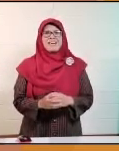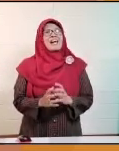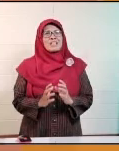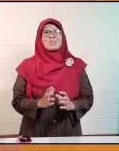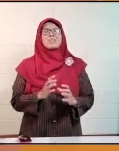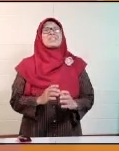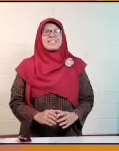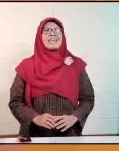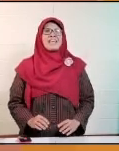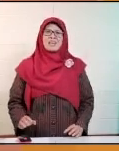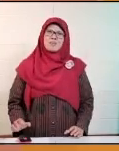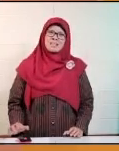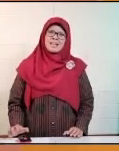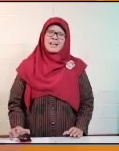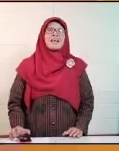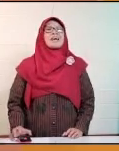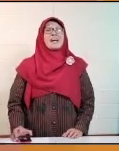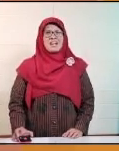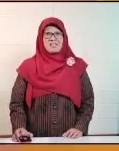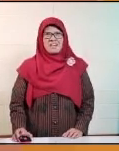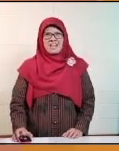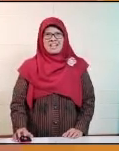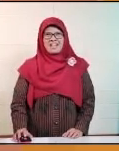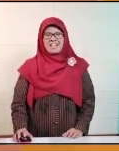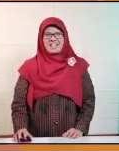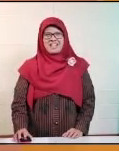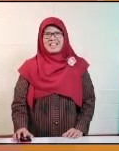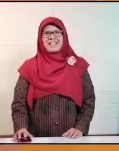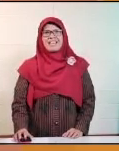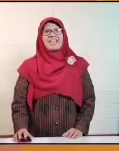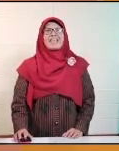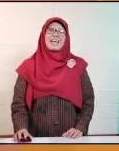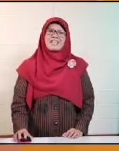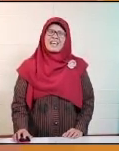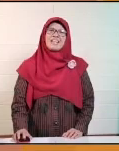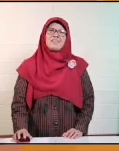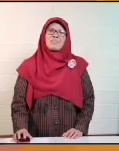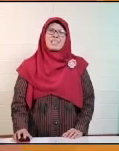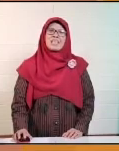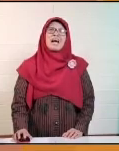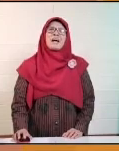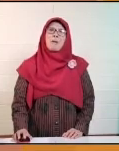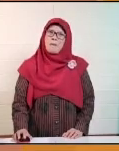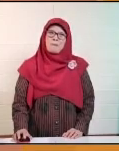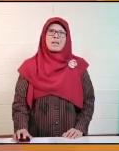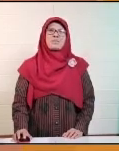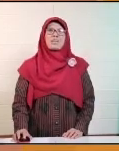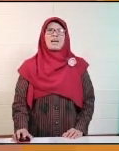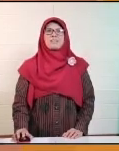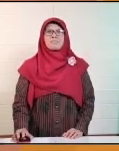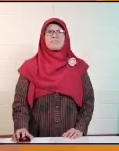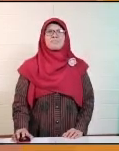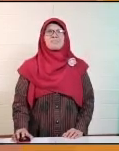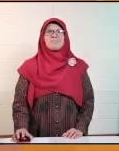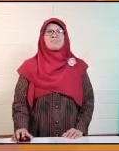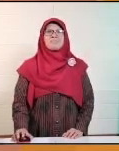Nah itu ciri dari remaja awal Nah sekarang kita berikutnya